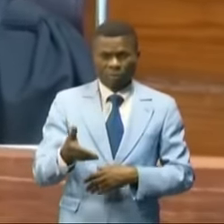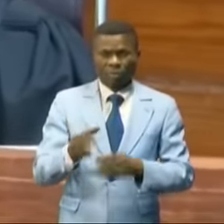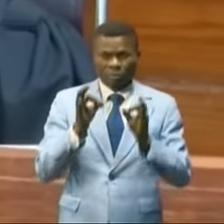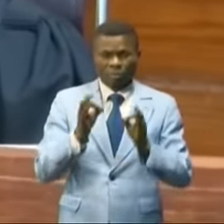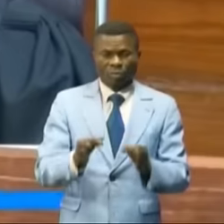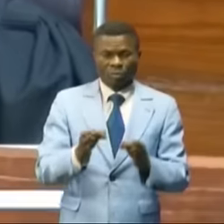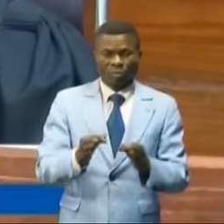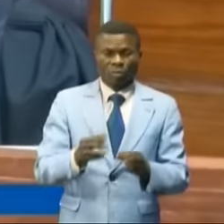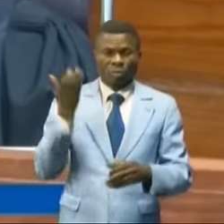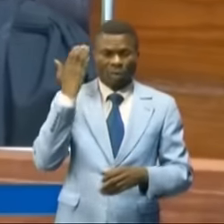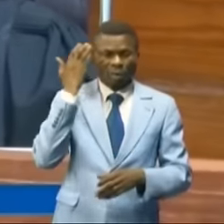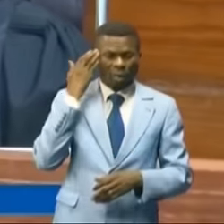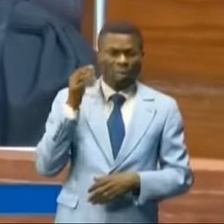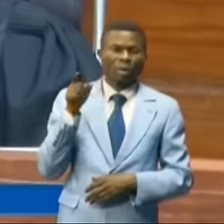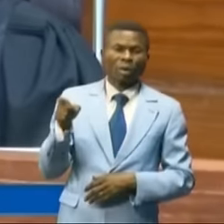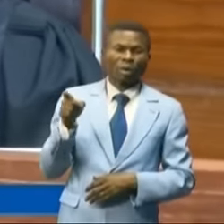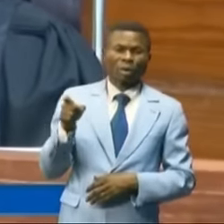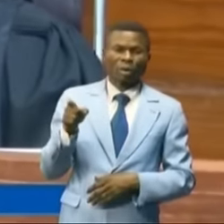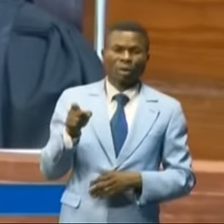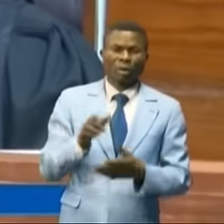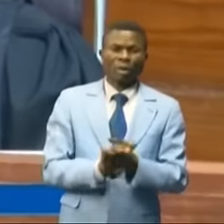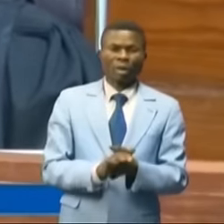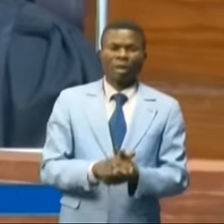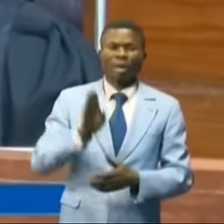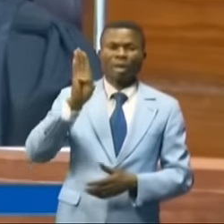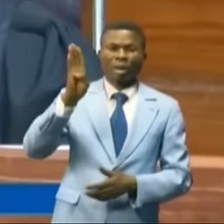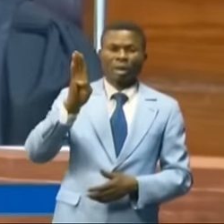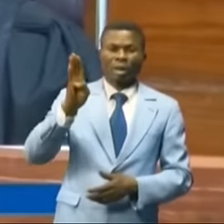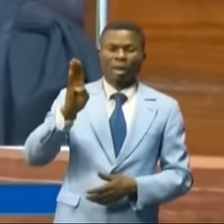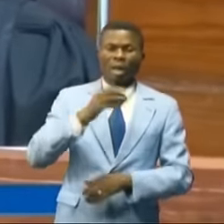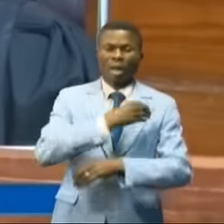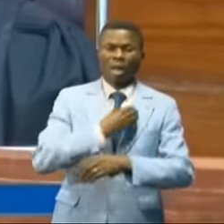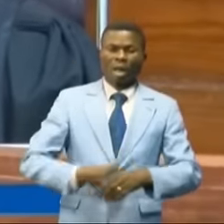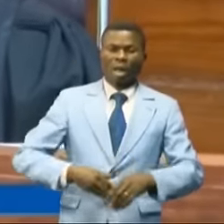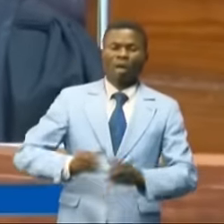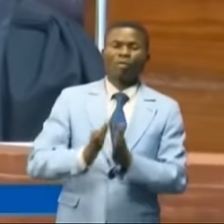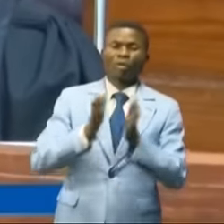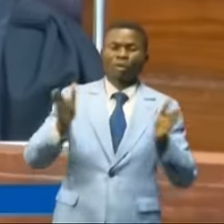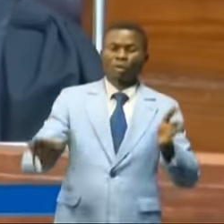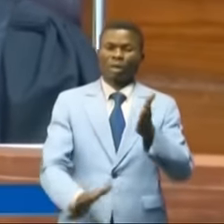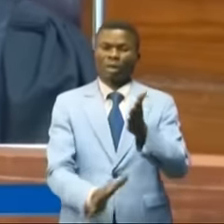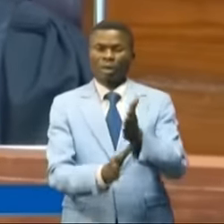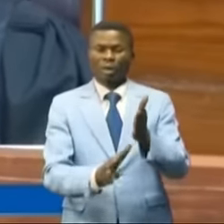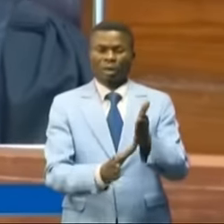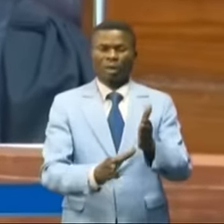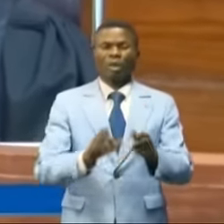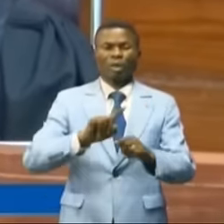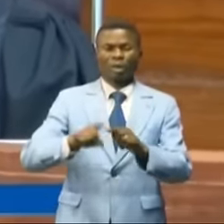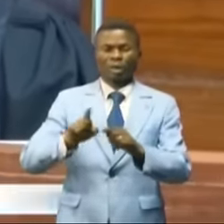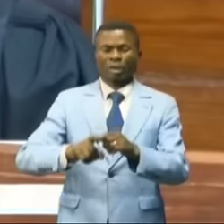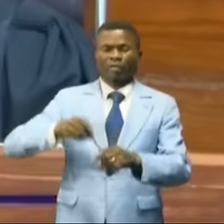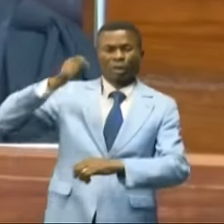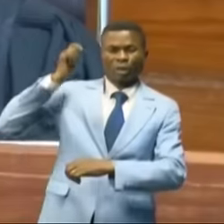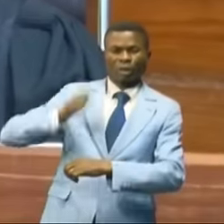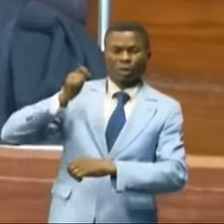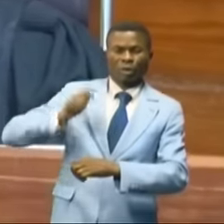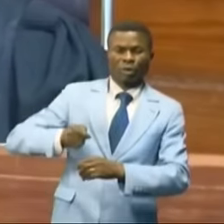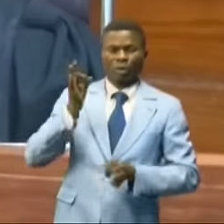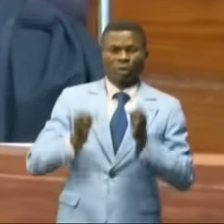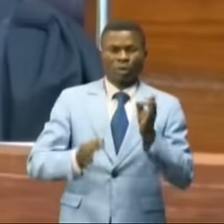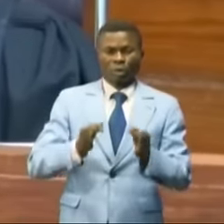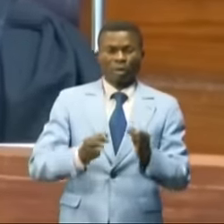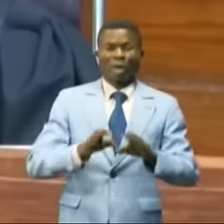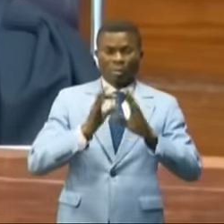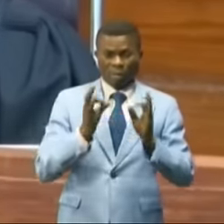de M. Omeyonga Tongo Mobartelemi, avocat général, et avec l'assistance de M. Pierre Boukassa, greffier. En foi